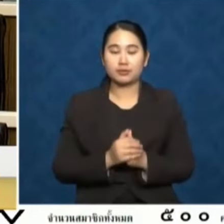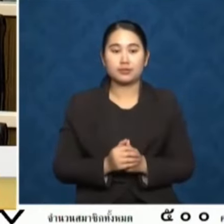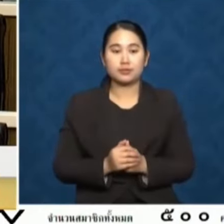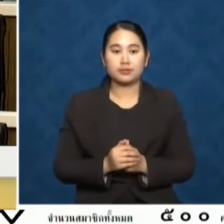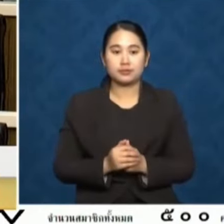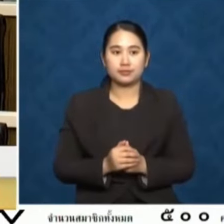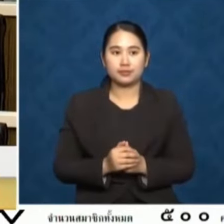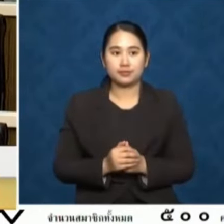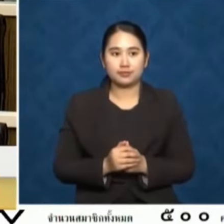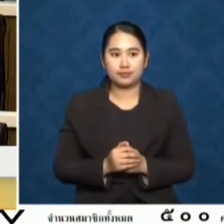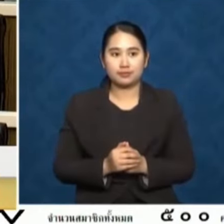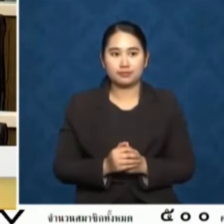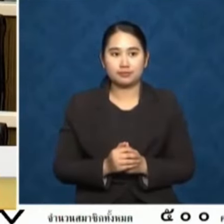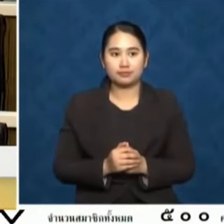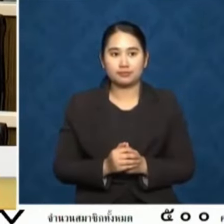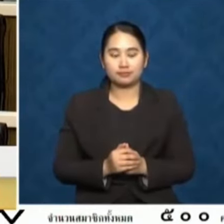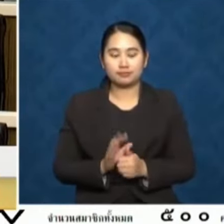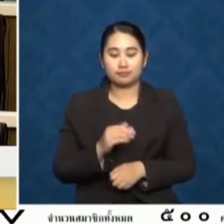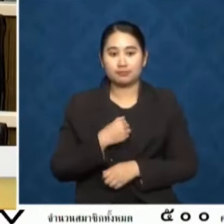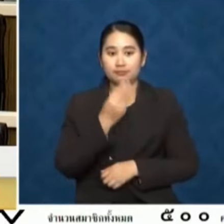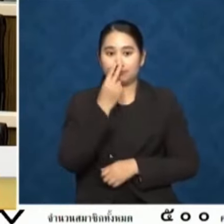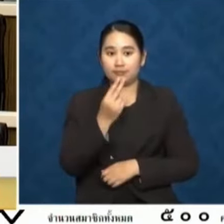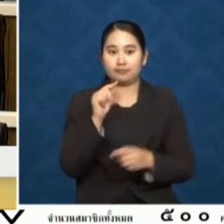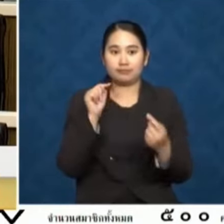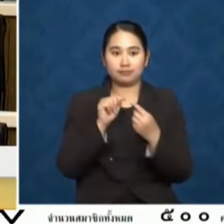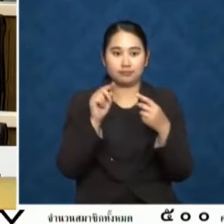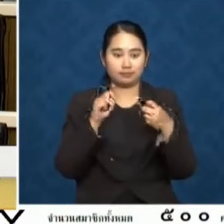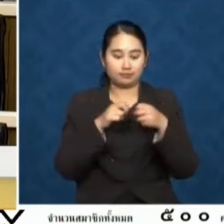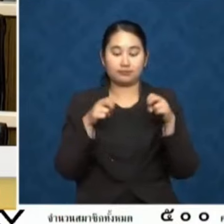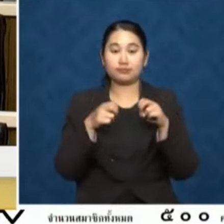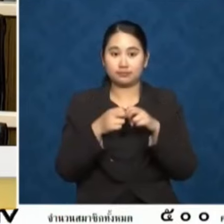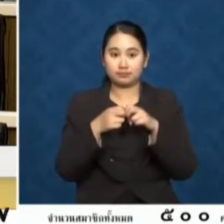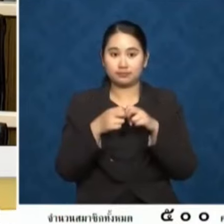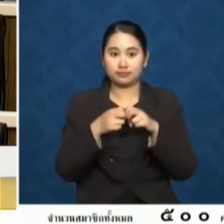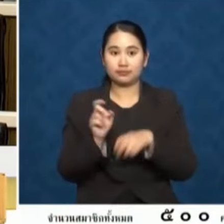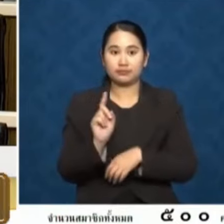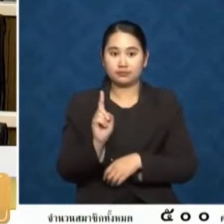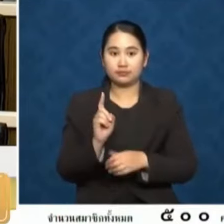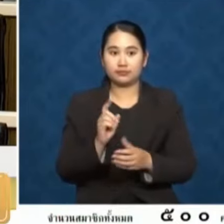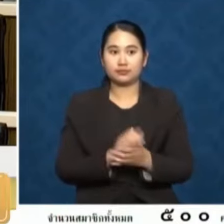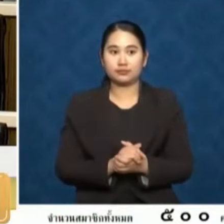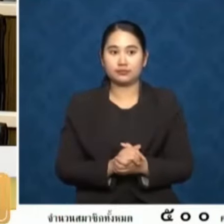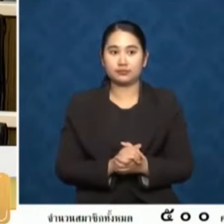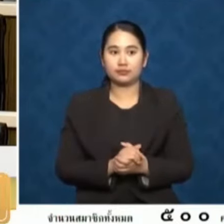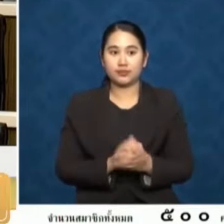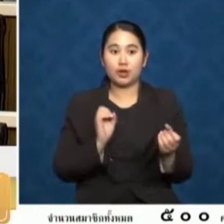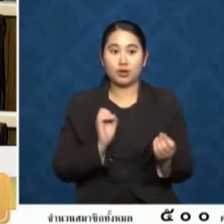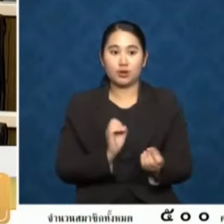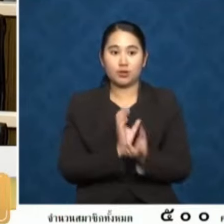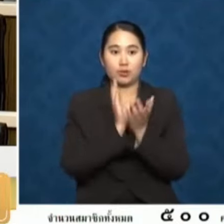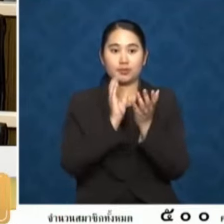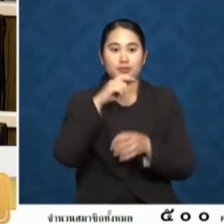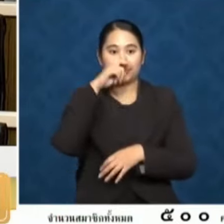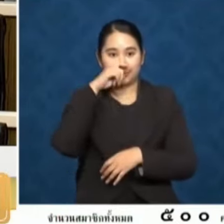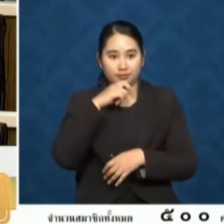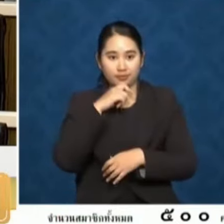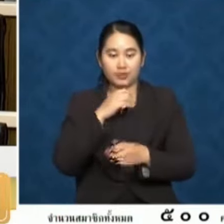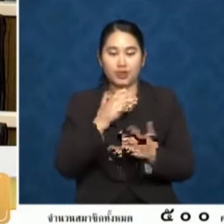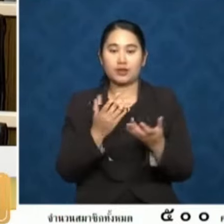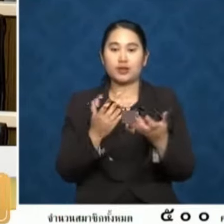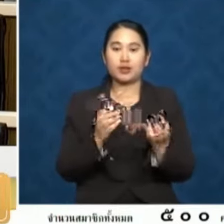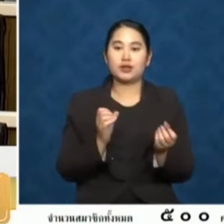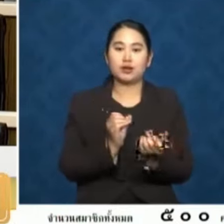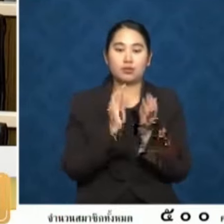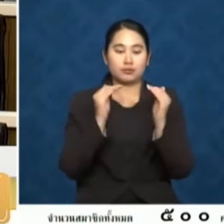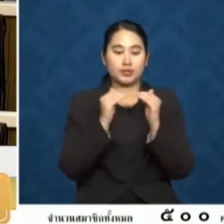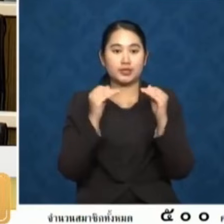การกระทำที่เราเป็นสมมติฐานแห่งปัญหานี้ไม่ใช่กระทบความมั่นคงไม่ใช่กระทบกับสิ